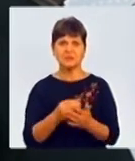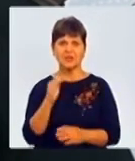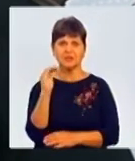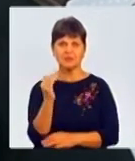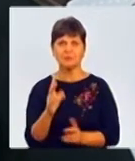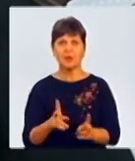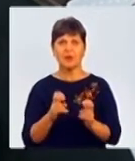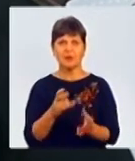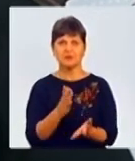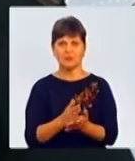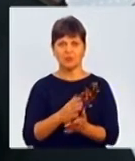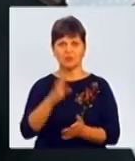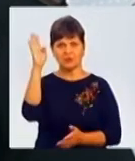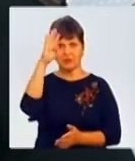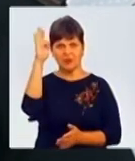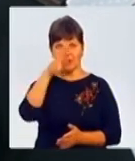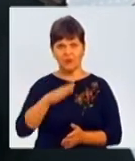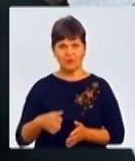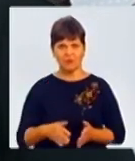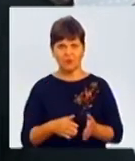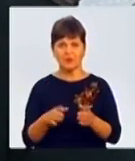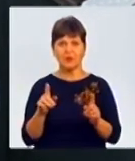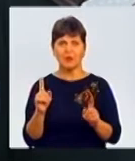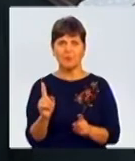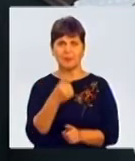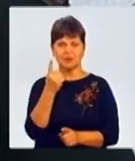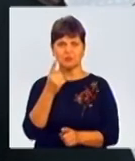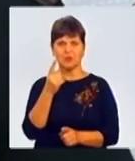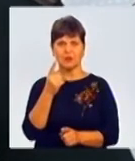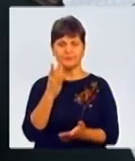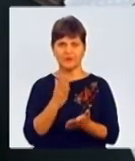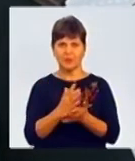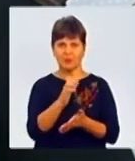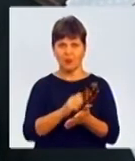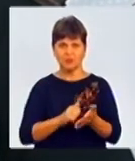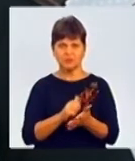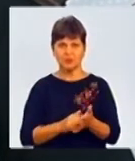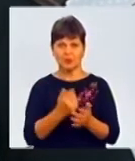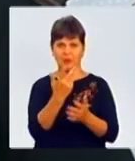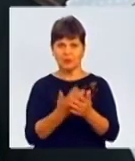знаходяться на воді, що вони роблять. Першою ознакою того, що людина тоне, це є її